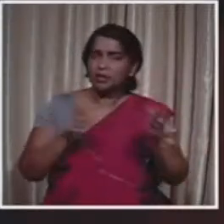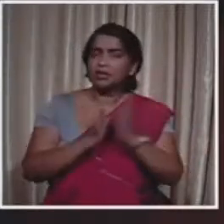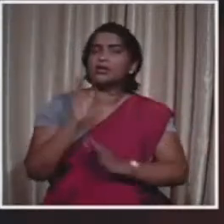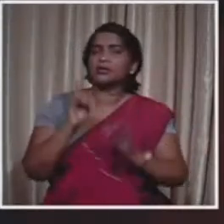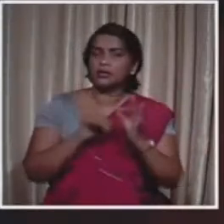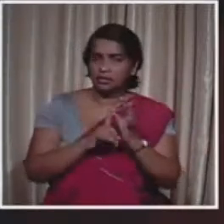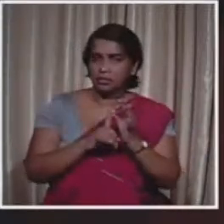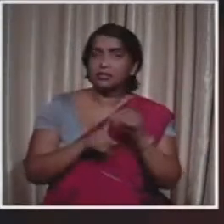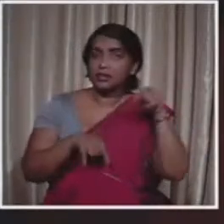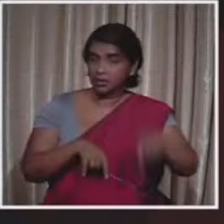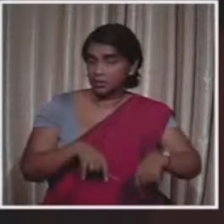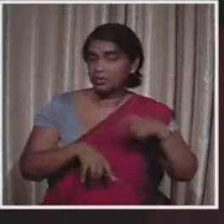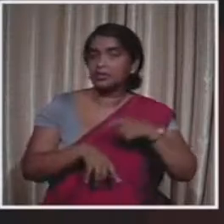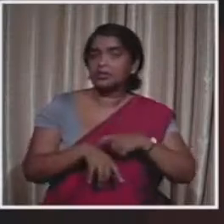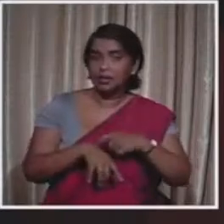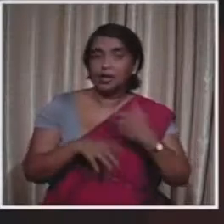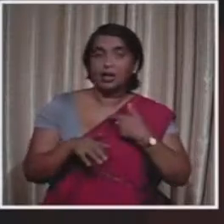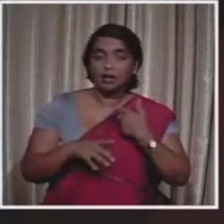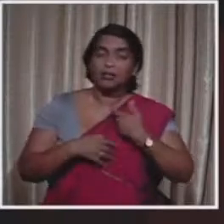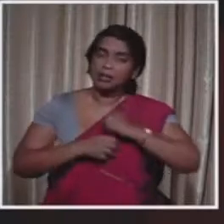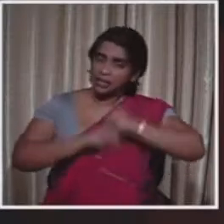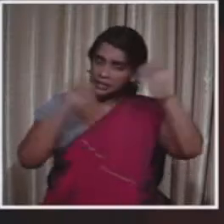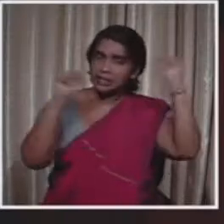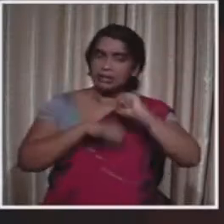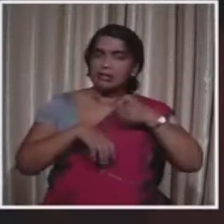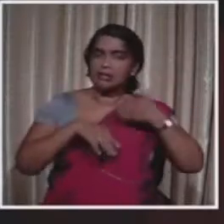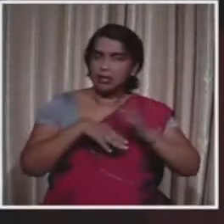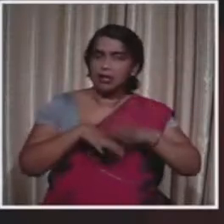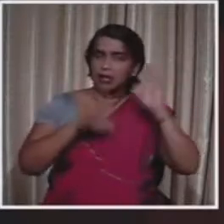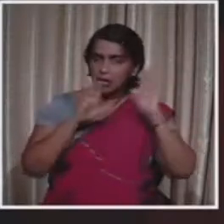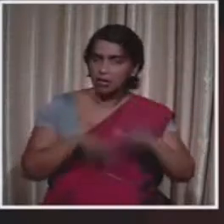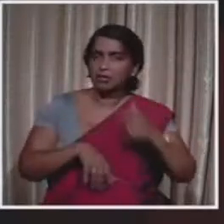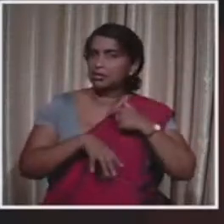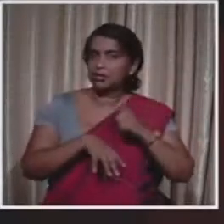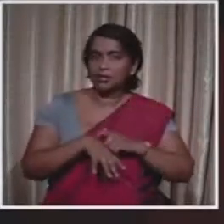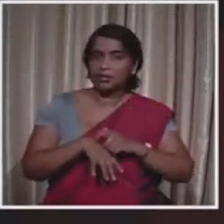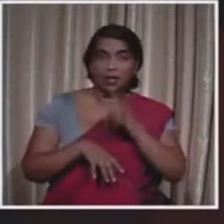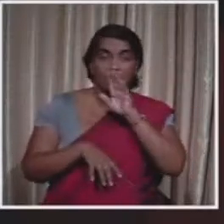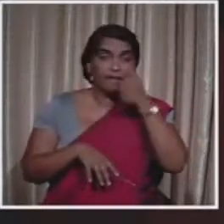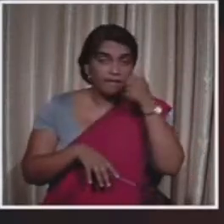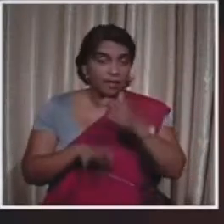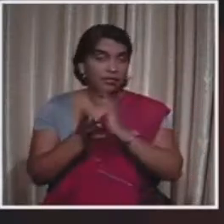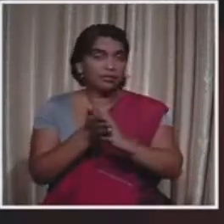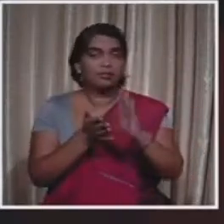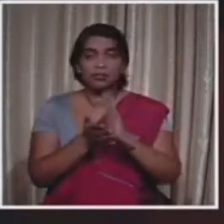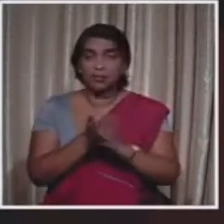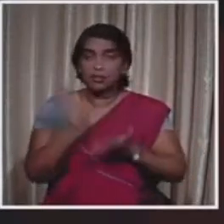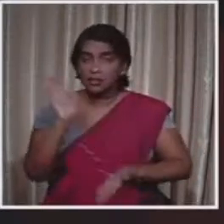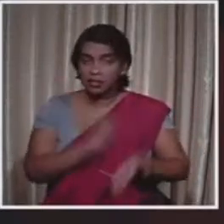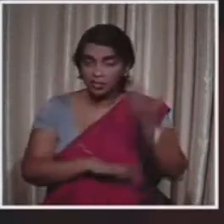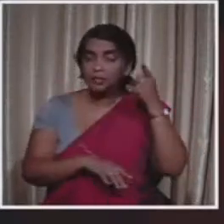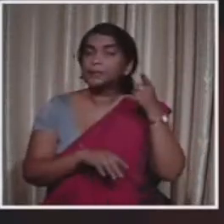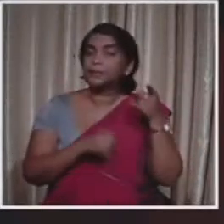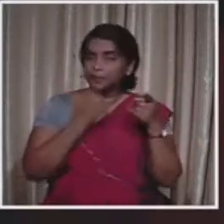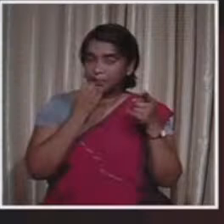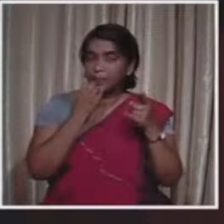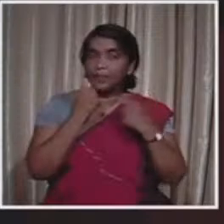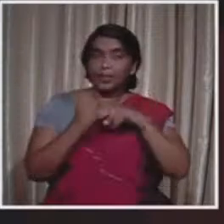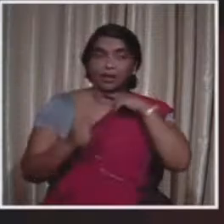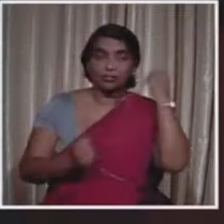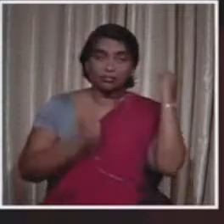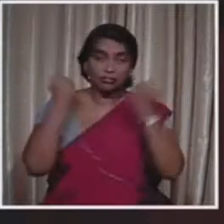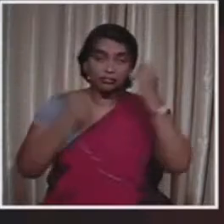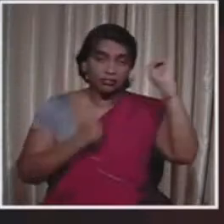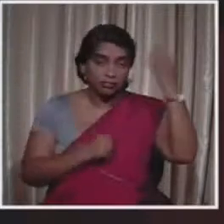මන්ත්‍රීවරුන්ගෙන් මේ වෙලාවේ අපිත් උද්ඝෝෂණ කරලා තියෙනවා නමුත් කිසිම අවස්ථාවක අත්‍යවශ්‍ය සේවා වලට යන අපි ගිලන් රත වෙන්න